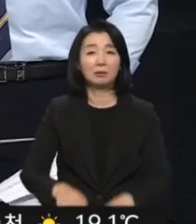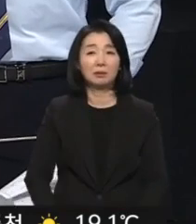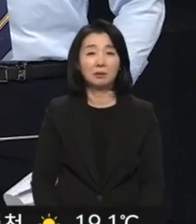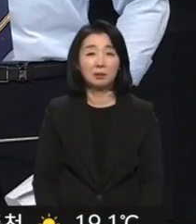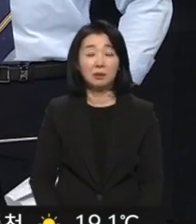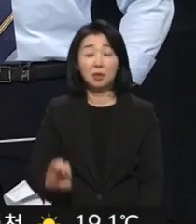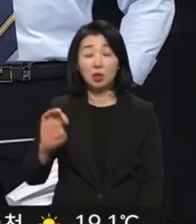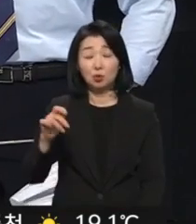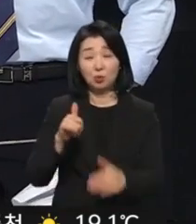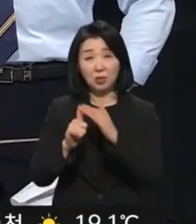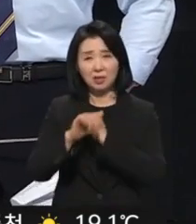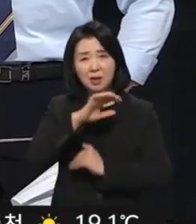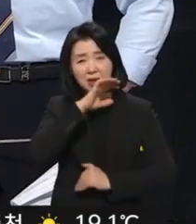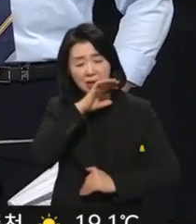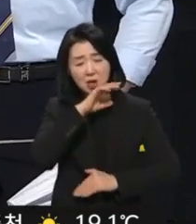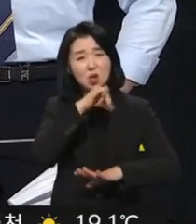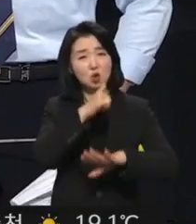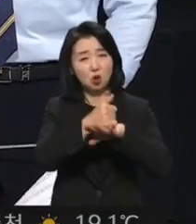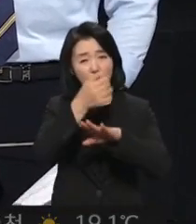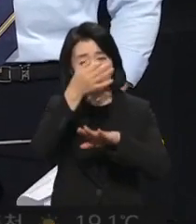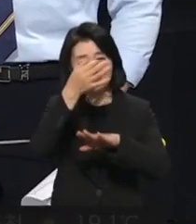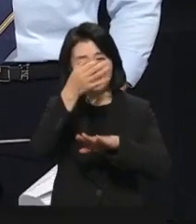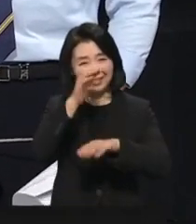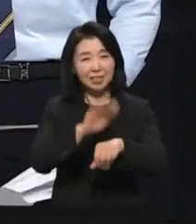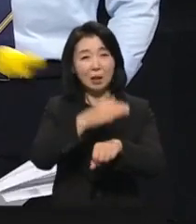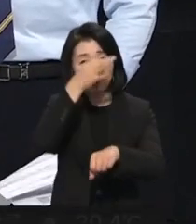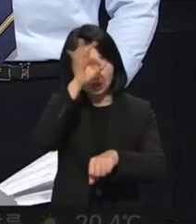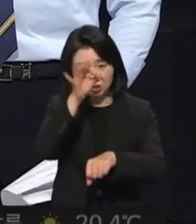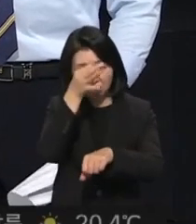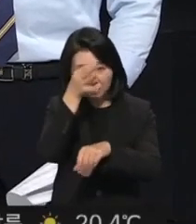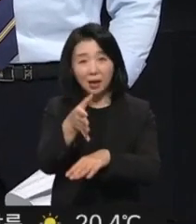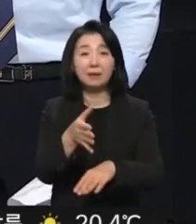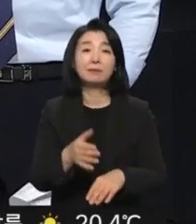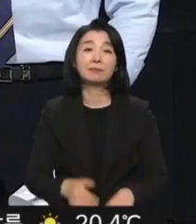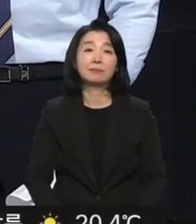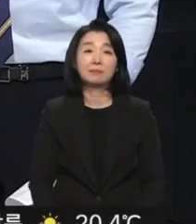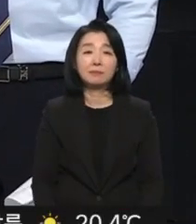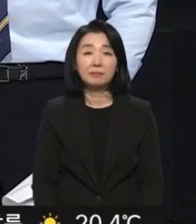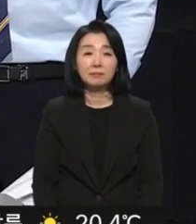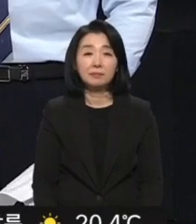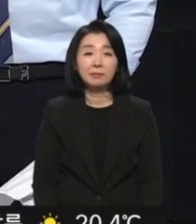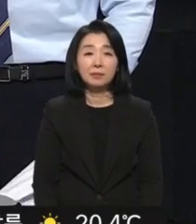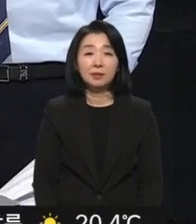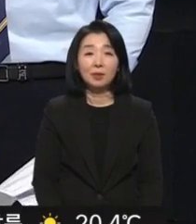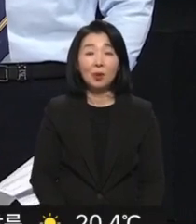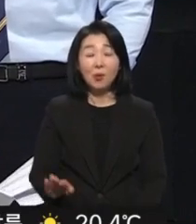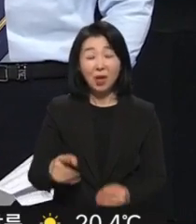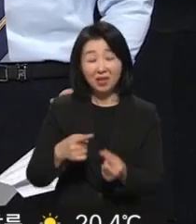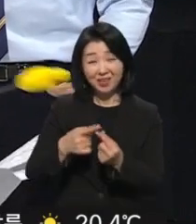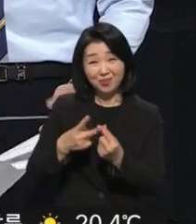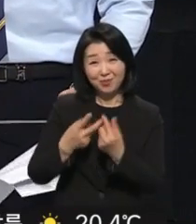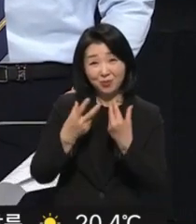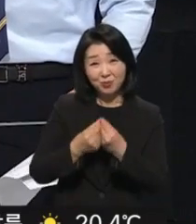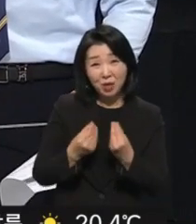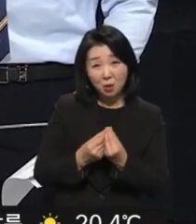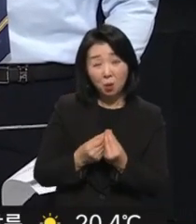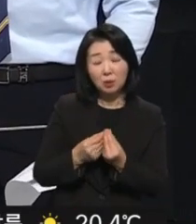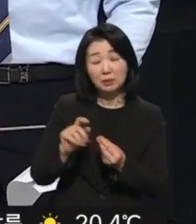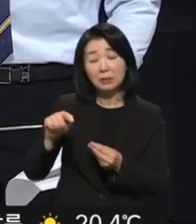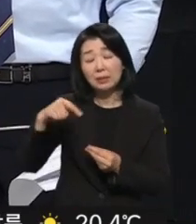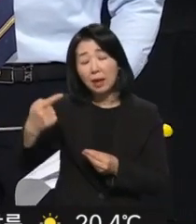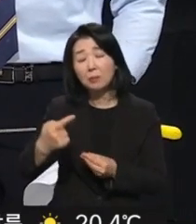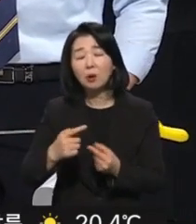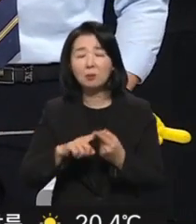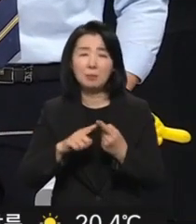항의하자 그제서야 잘못을 인정하고 사과했는데요. 사실 이 두 사례도 이 다음 사례에 비하면 파장이 미약했던